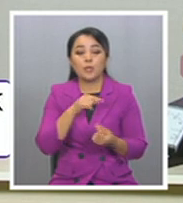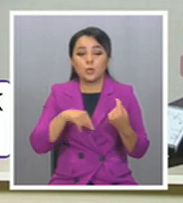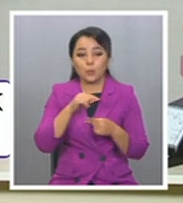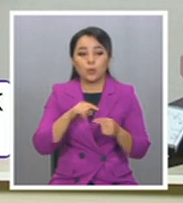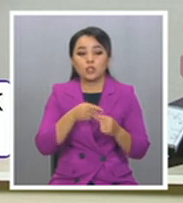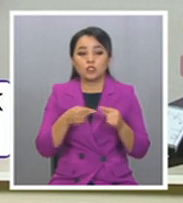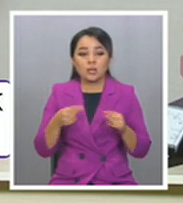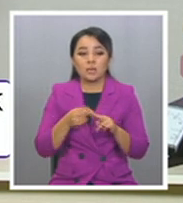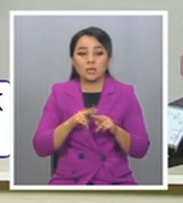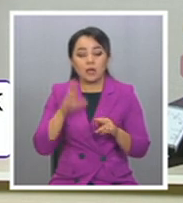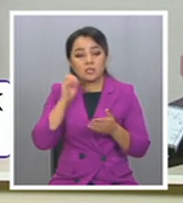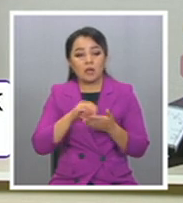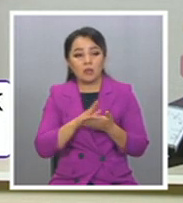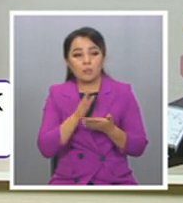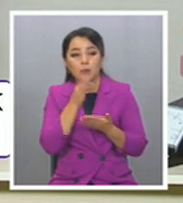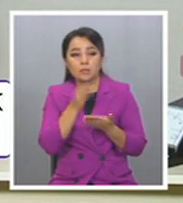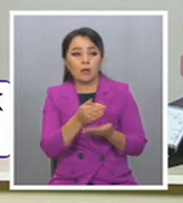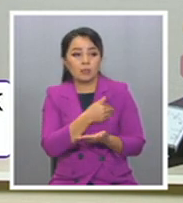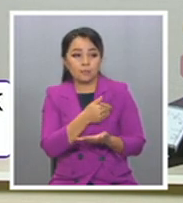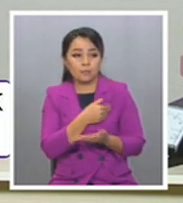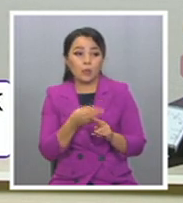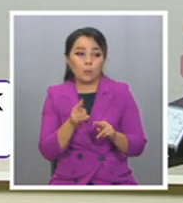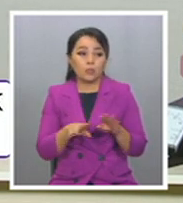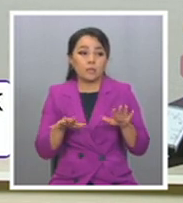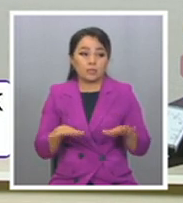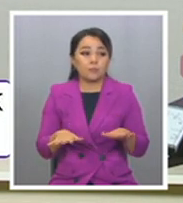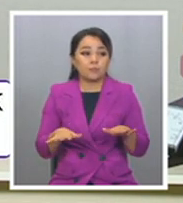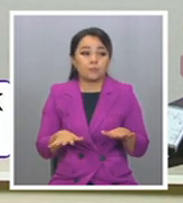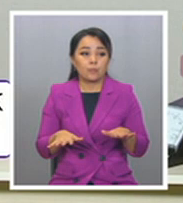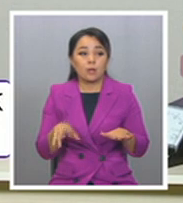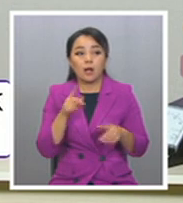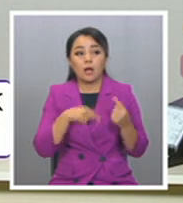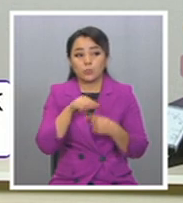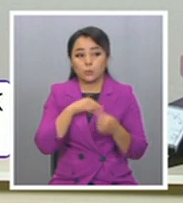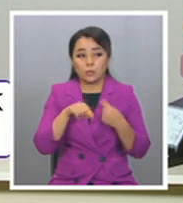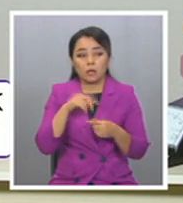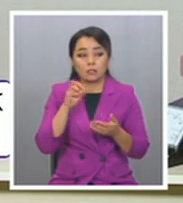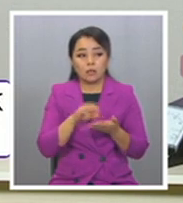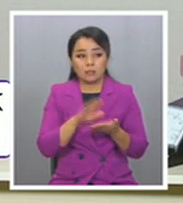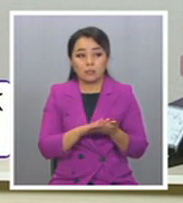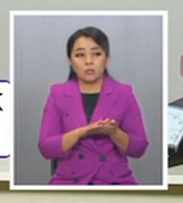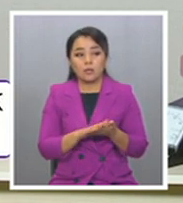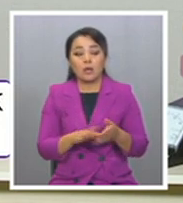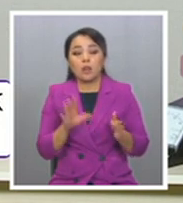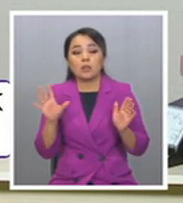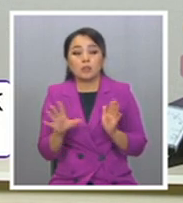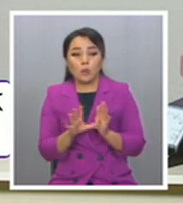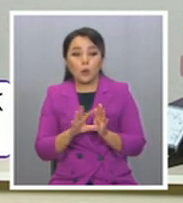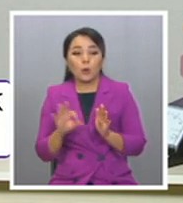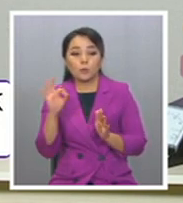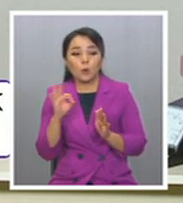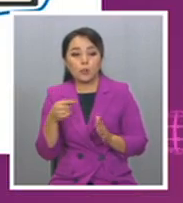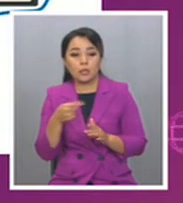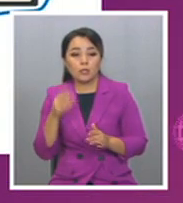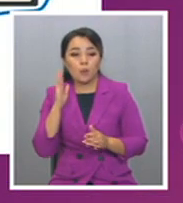уақыт мезетіне тоқталып өтейік. Бұл кезде катушкадағы ток нөлге дейін кемейді,